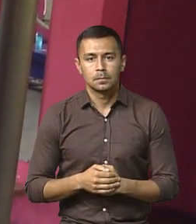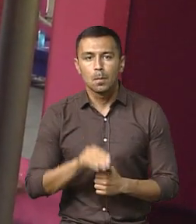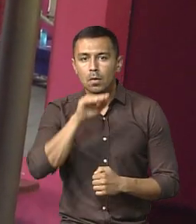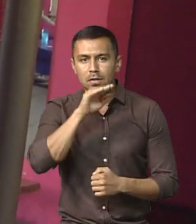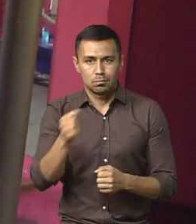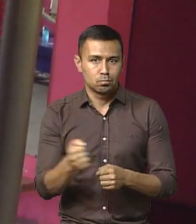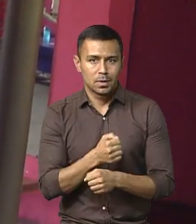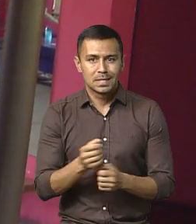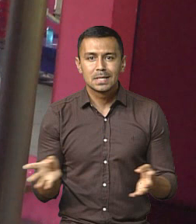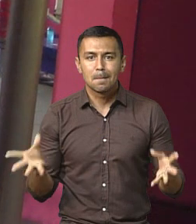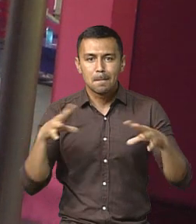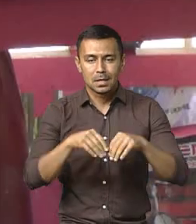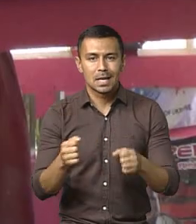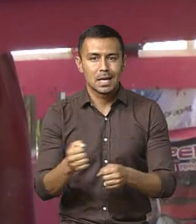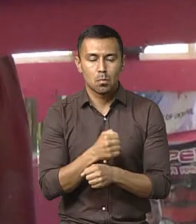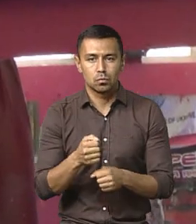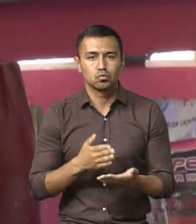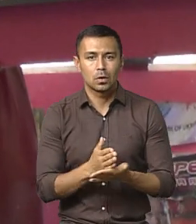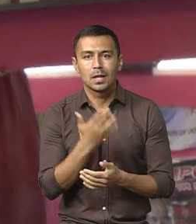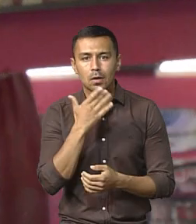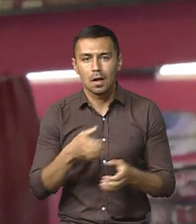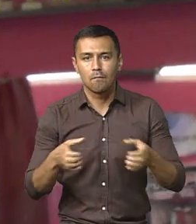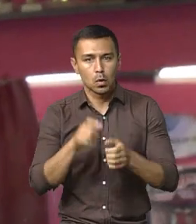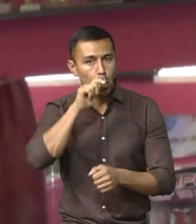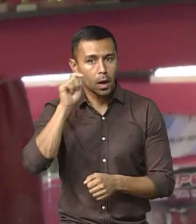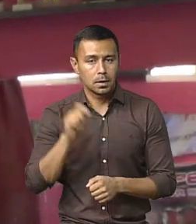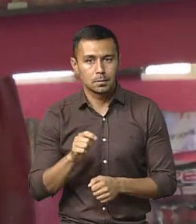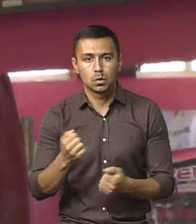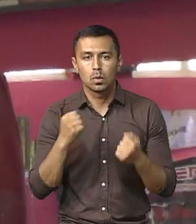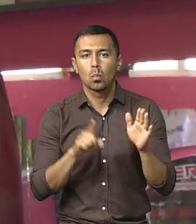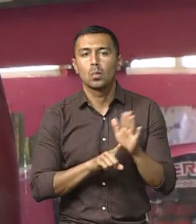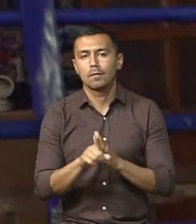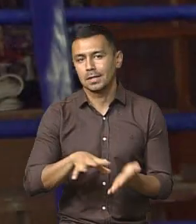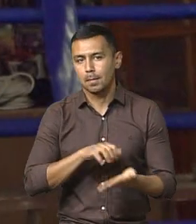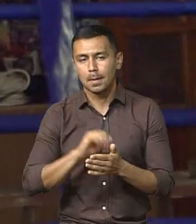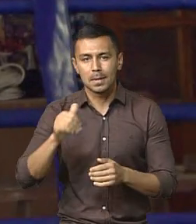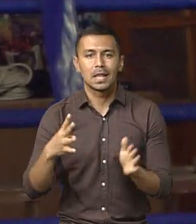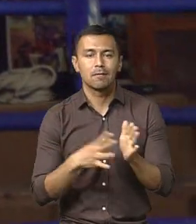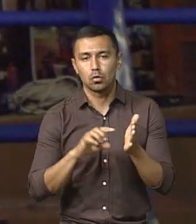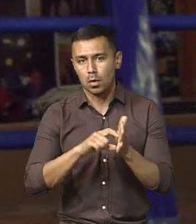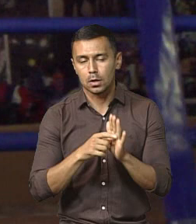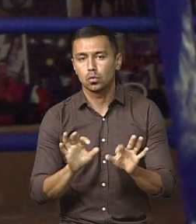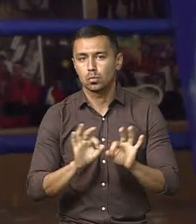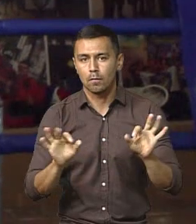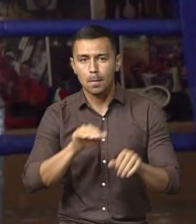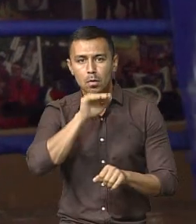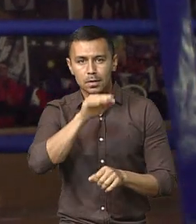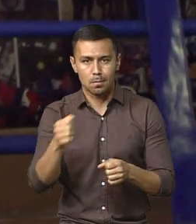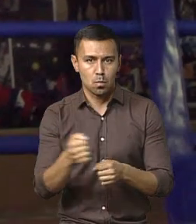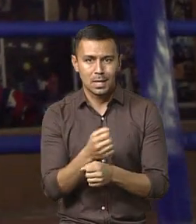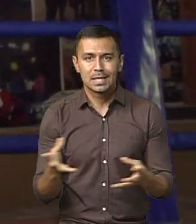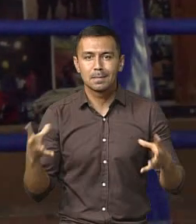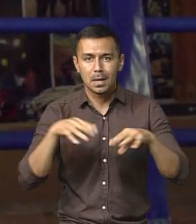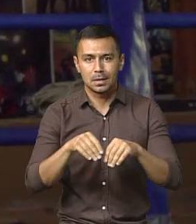Професійний боєць зі змішаних єдиноборств служить у Національній гвардії України. Спортом почав займатися після 9 класу, розповідає професійний боєць